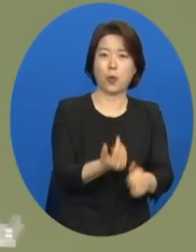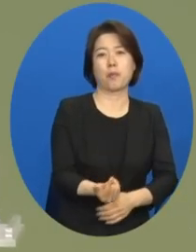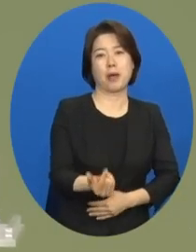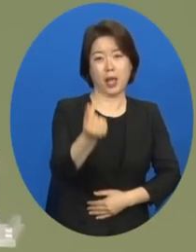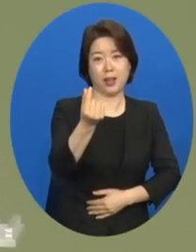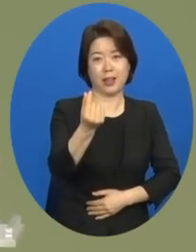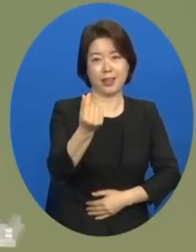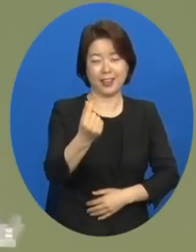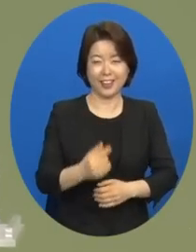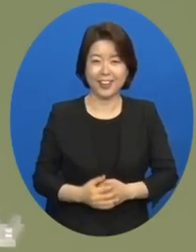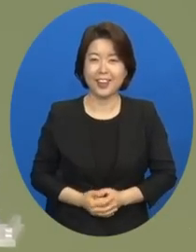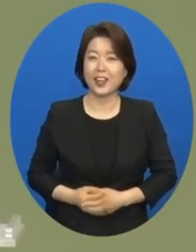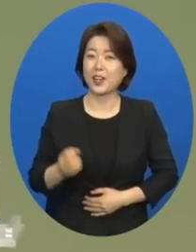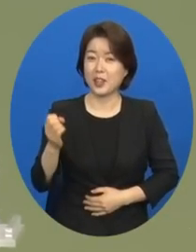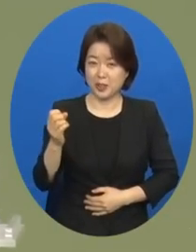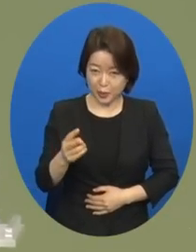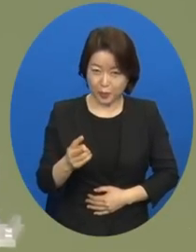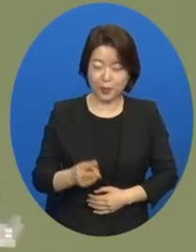또